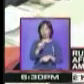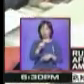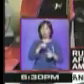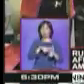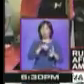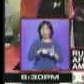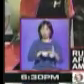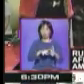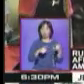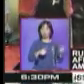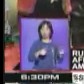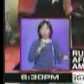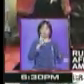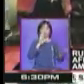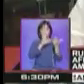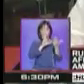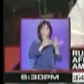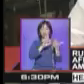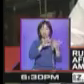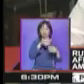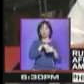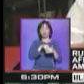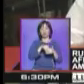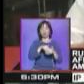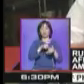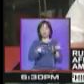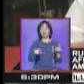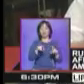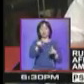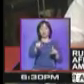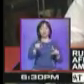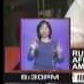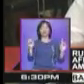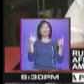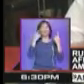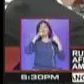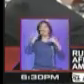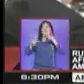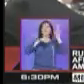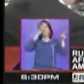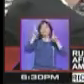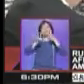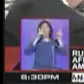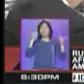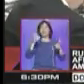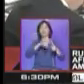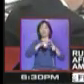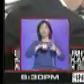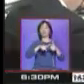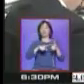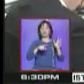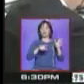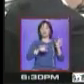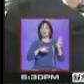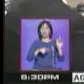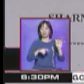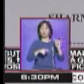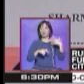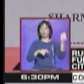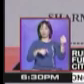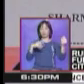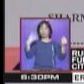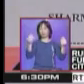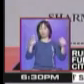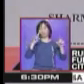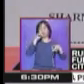halos ka-face-to-face si Amalia. Pero di man lang nagkibuan ang dalawa hanggang makalabas ang prosecutor's office.